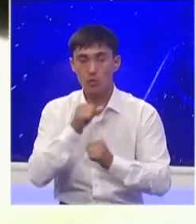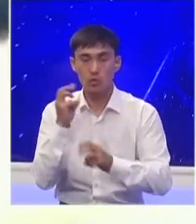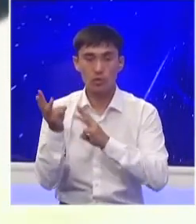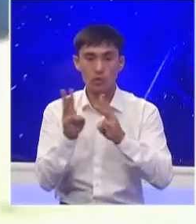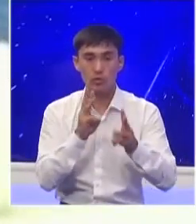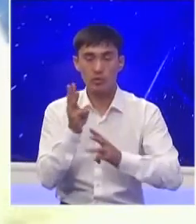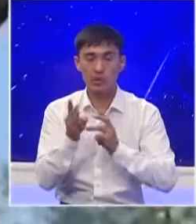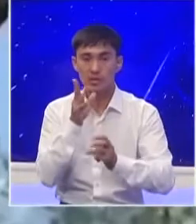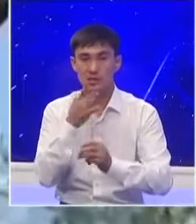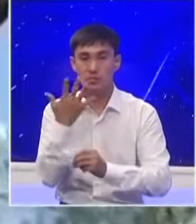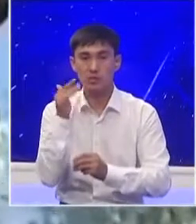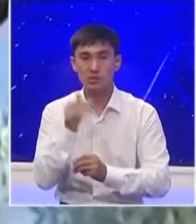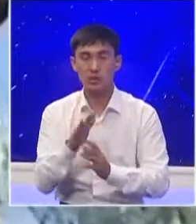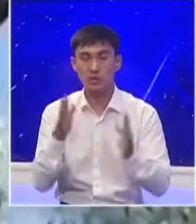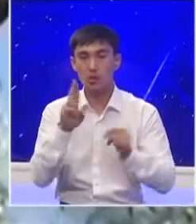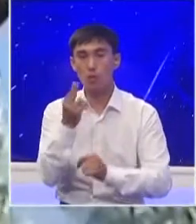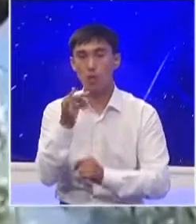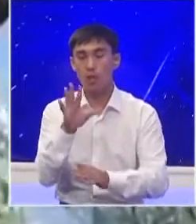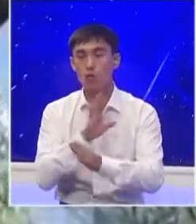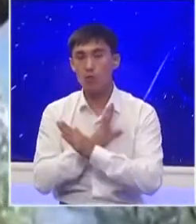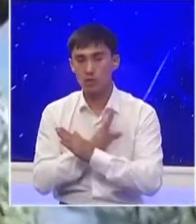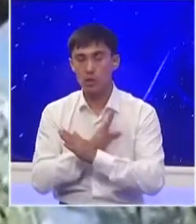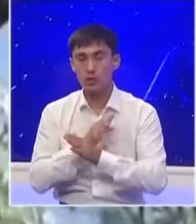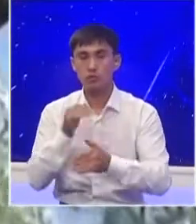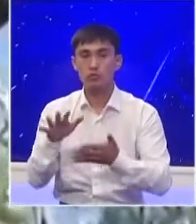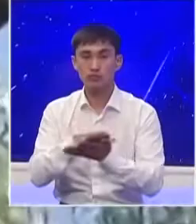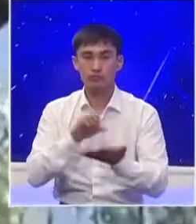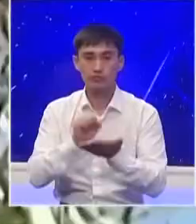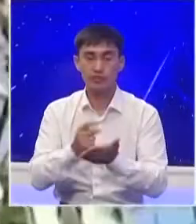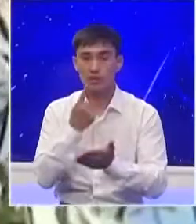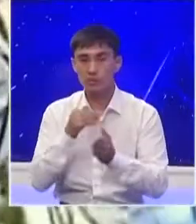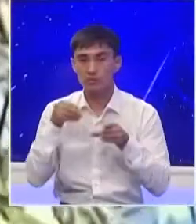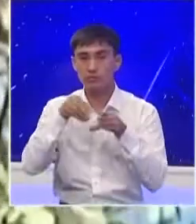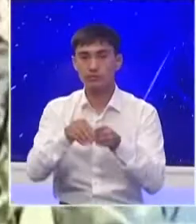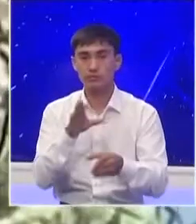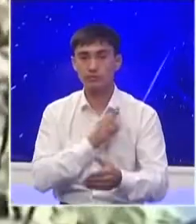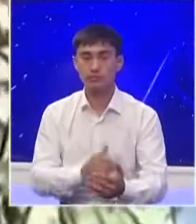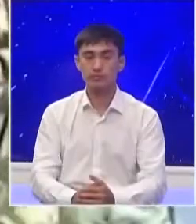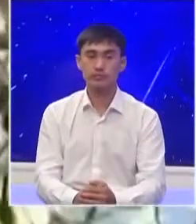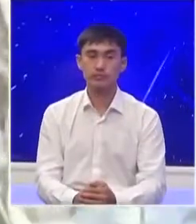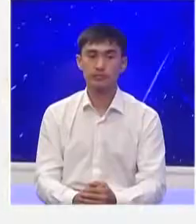кезінде 5000-нан аса куала қырылып қалған. Сөйтіп ол жойылып бара жатқан жануарлар қатарына енді.